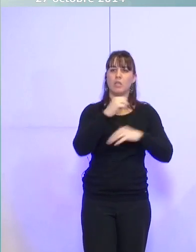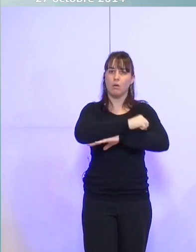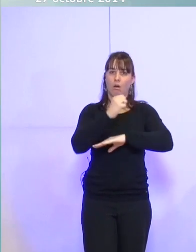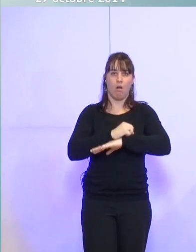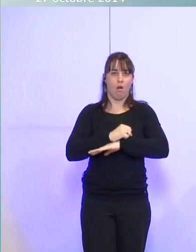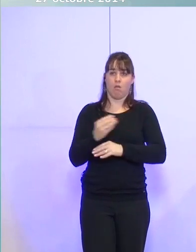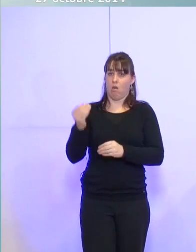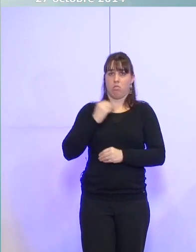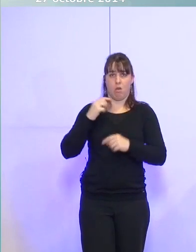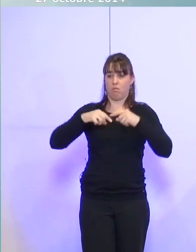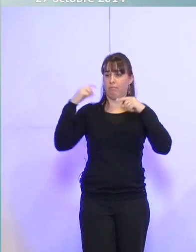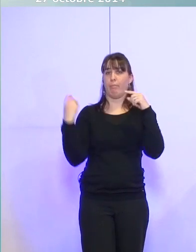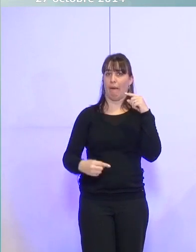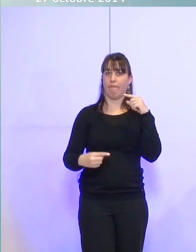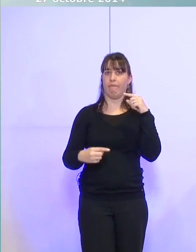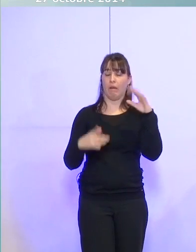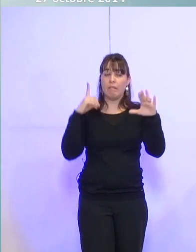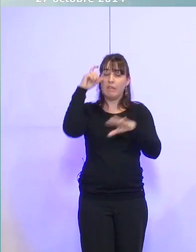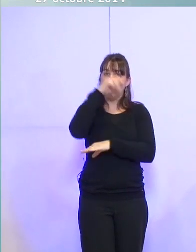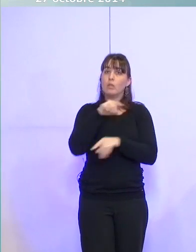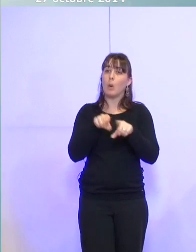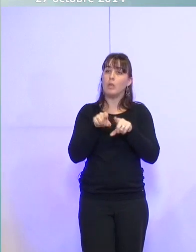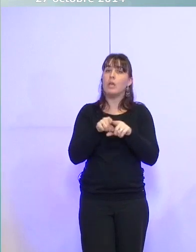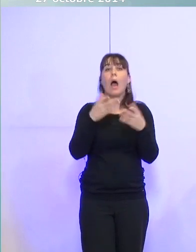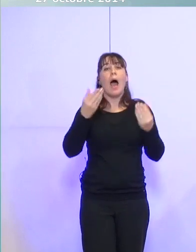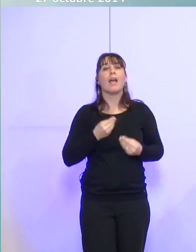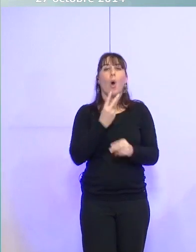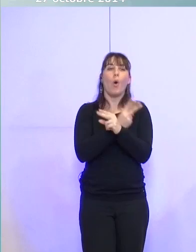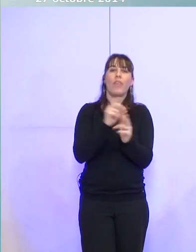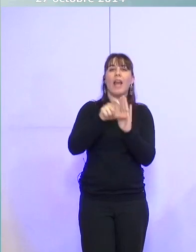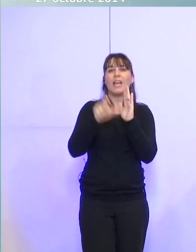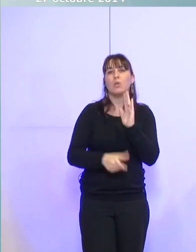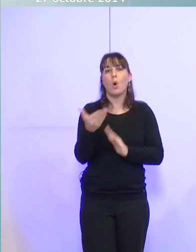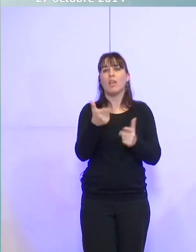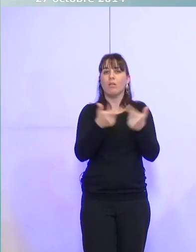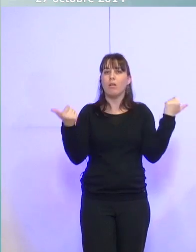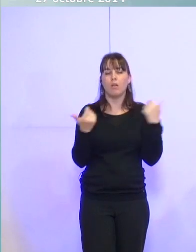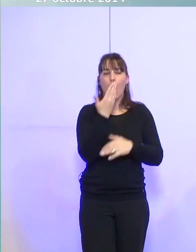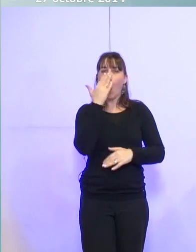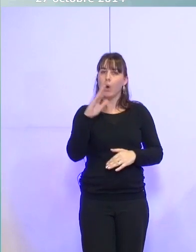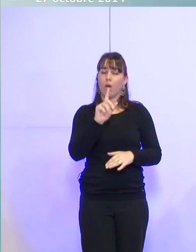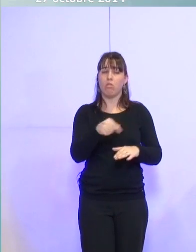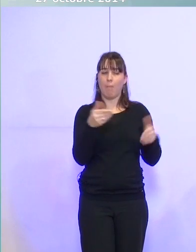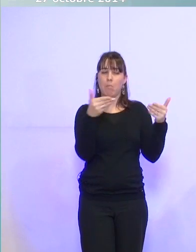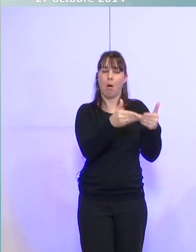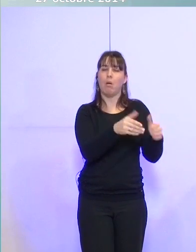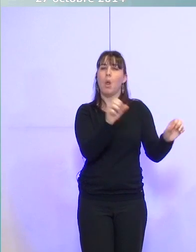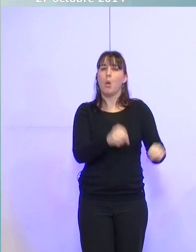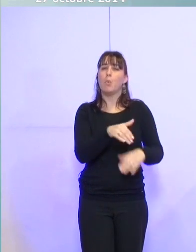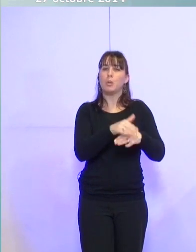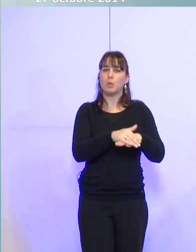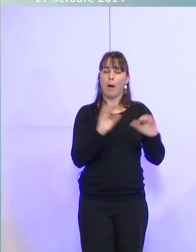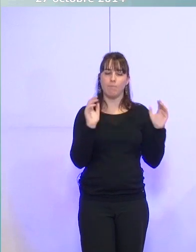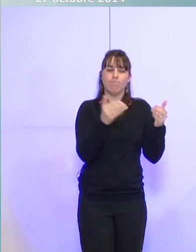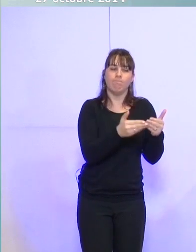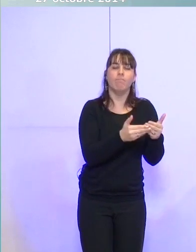mis en grande difficulté. Et je ne parle pas de l'accueil hôtelier, je ne parle pas de toute autre chose qui mériterait là aussi que ce soir nous nous y